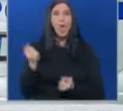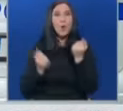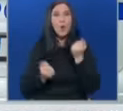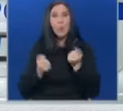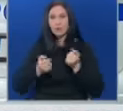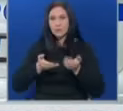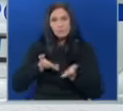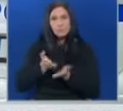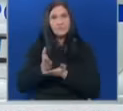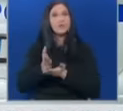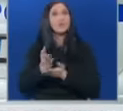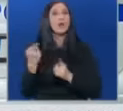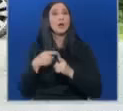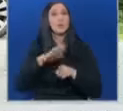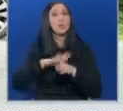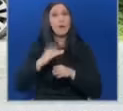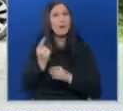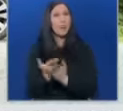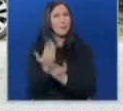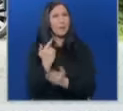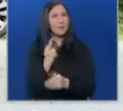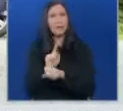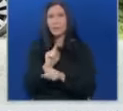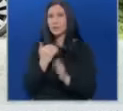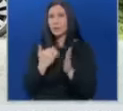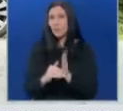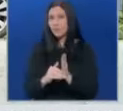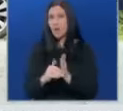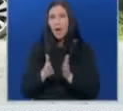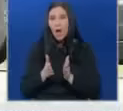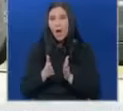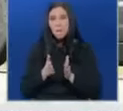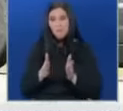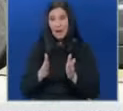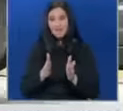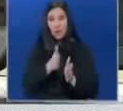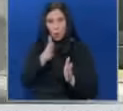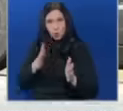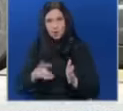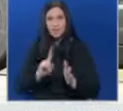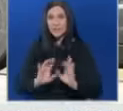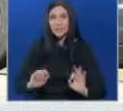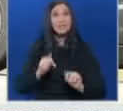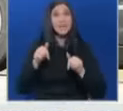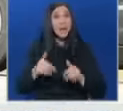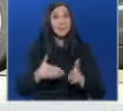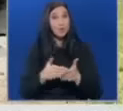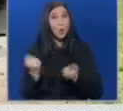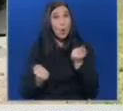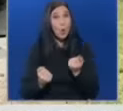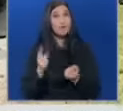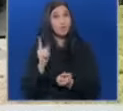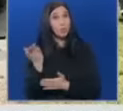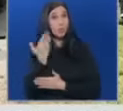Автомобилът се е движил в посока Бяла. Малко преди 11.30 на прав участък по неизяснени за сега причини, колата, в която